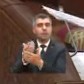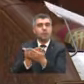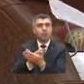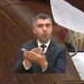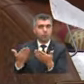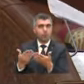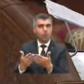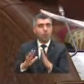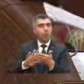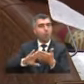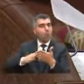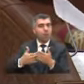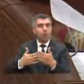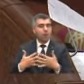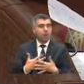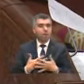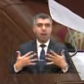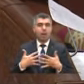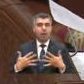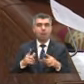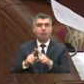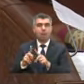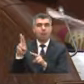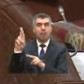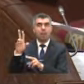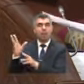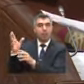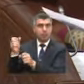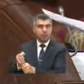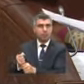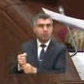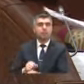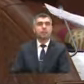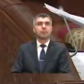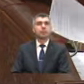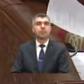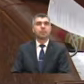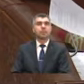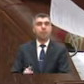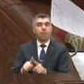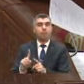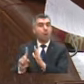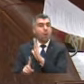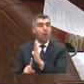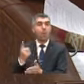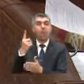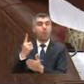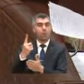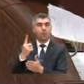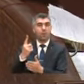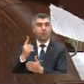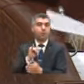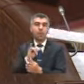وكلنا اعتزاز وفخر بهذه الالتفاتة التي هي تعتبر أيضا في تاريخية في دلالتها الرمزية